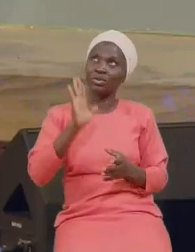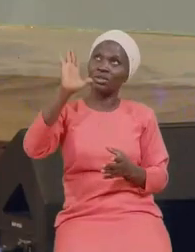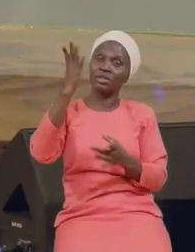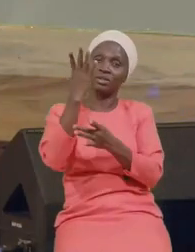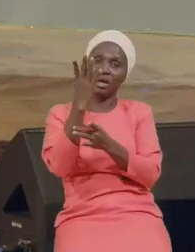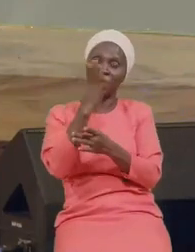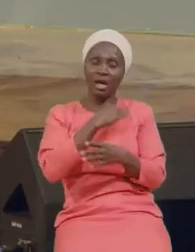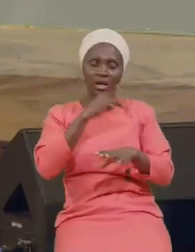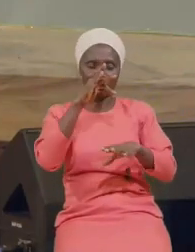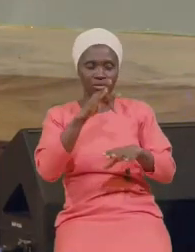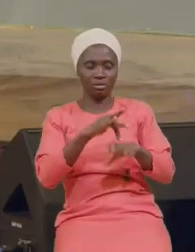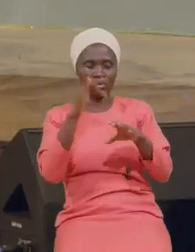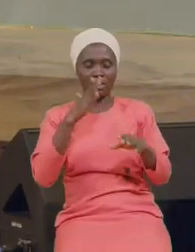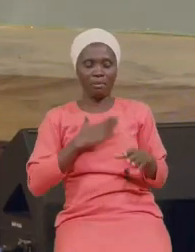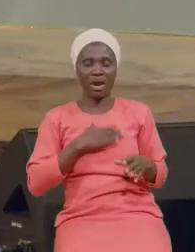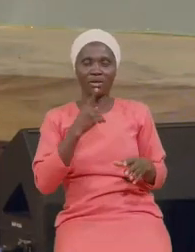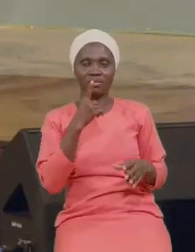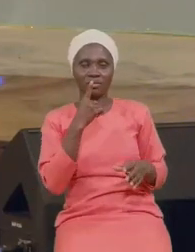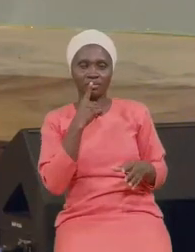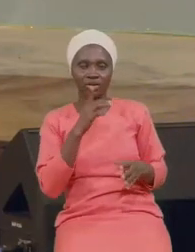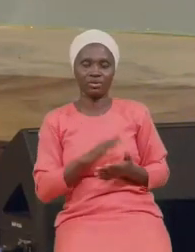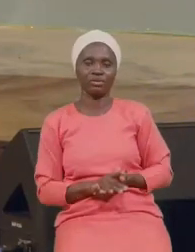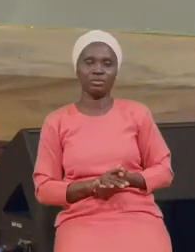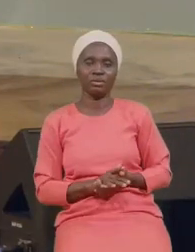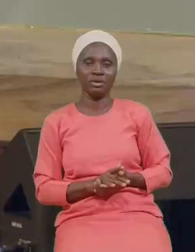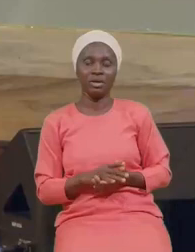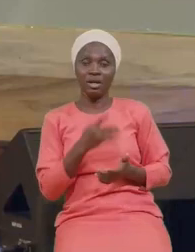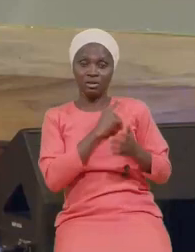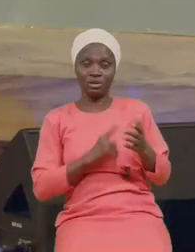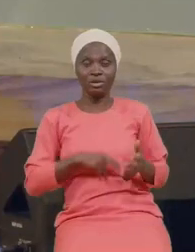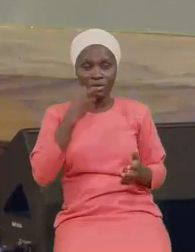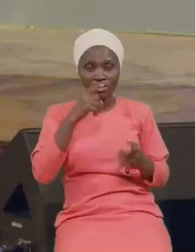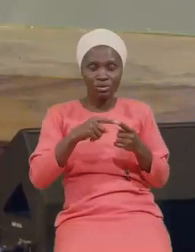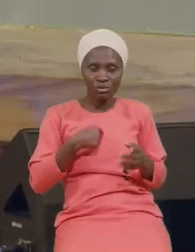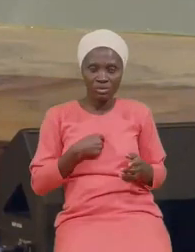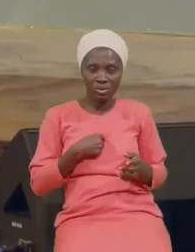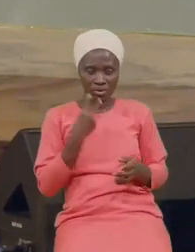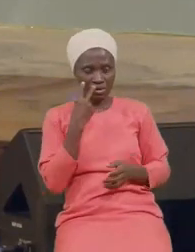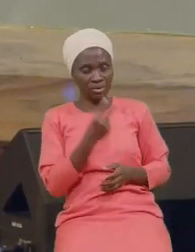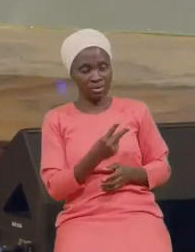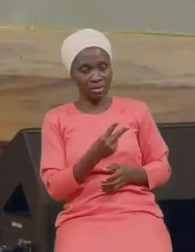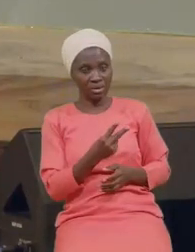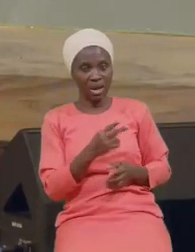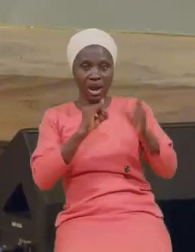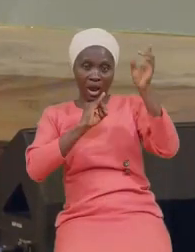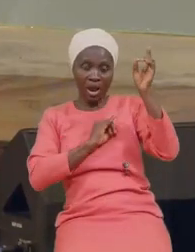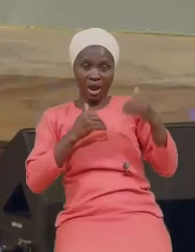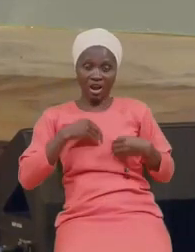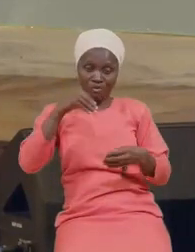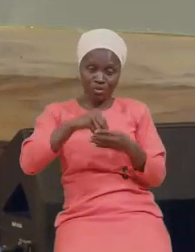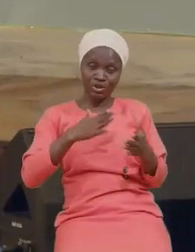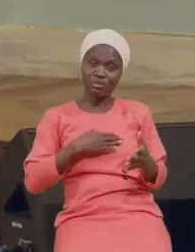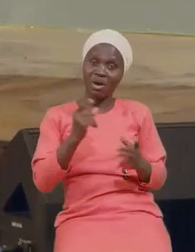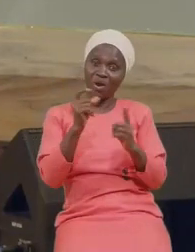et tu chantes ma bouche et l'éternel me dit voici je mets mes paroles dans ta